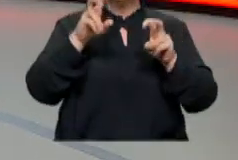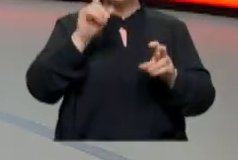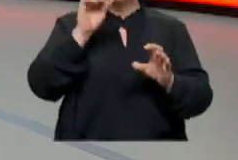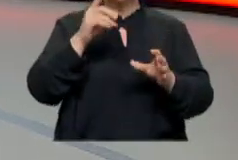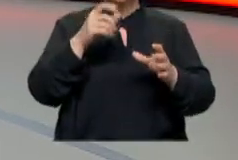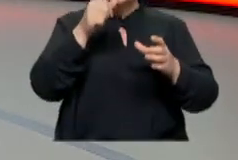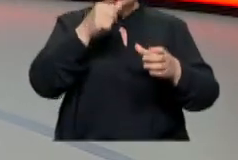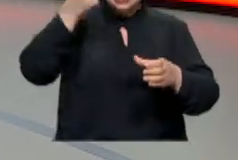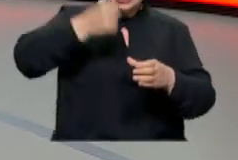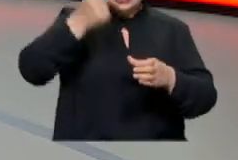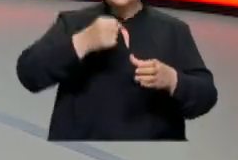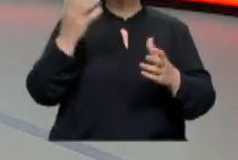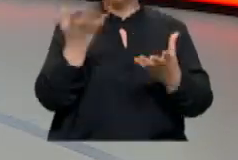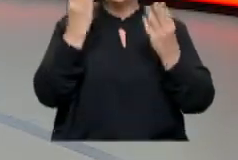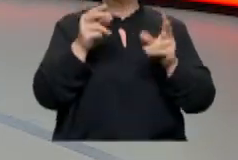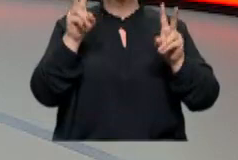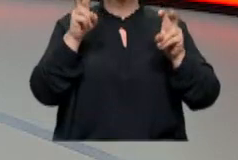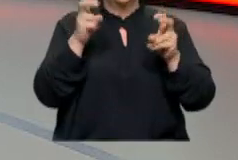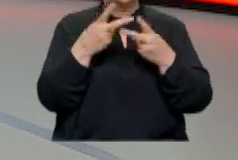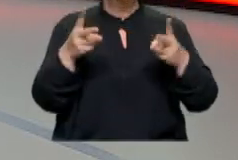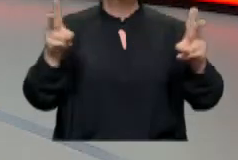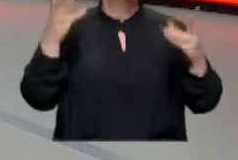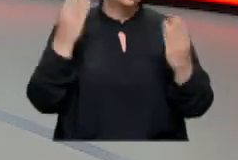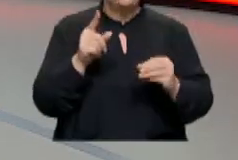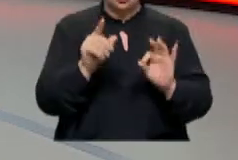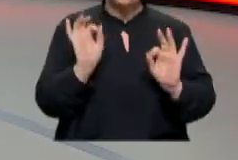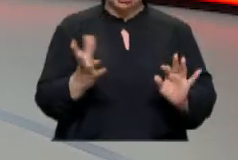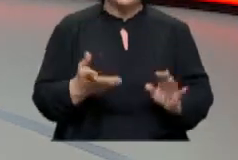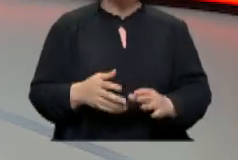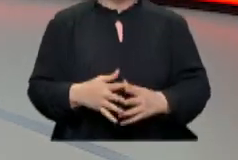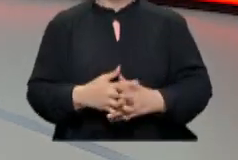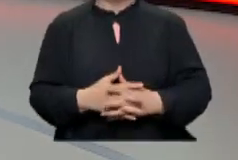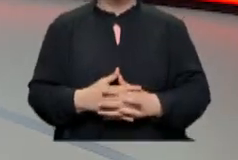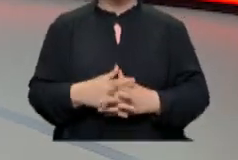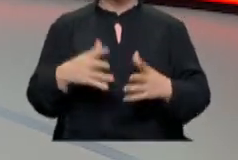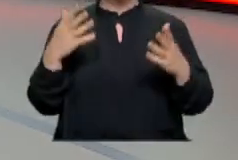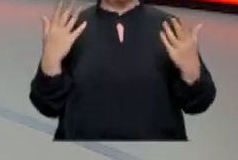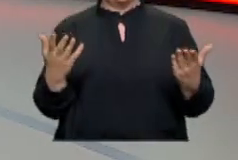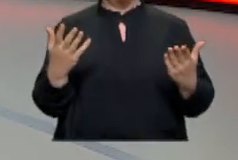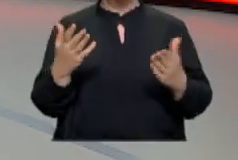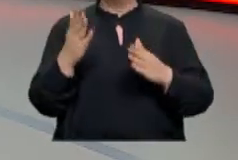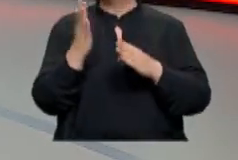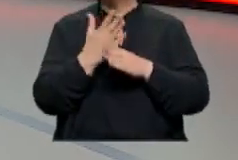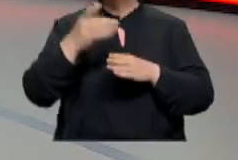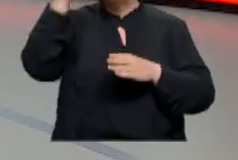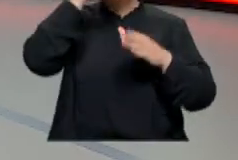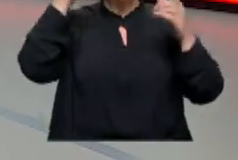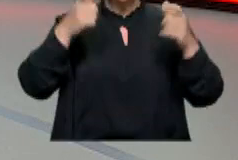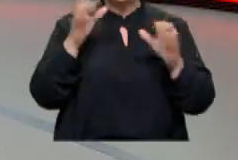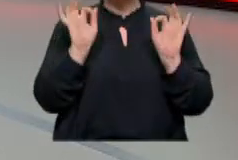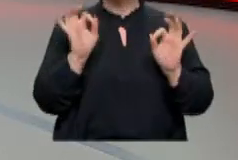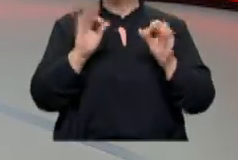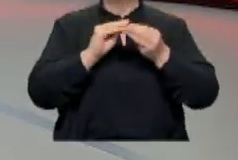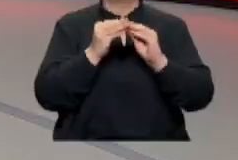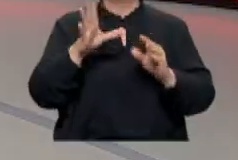su dövmekten, şundan bundan daha iyi bahisler açılmış olur böylece. Efendim, çünkü memleketin önemli meseleleri